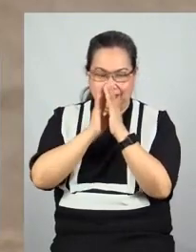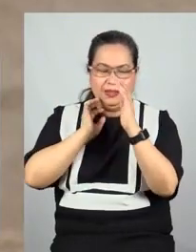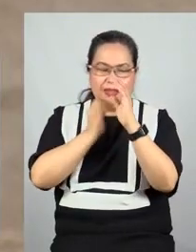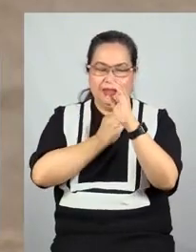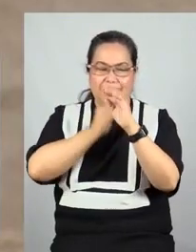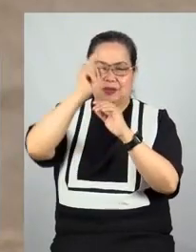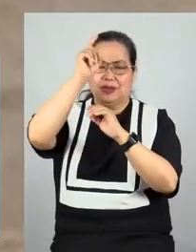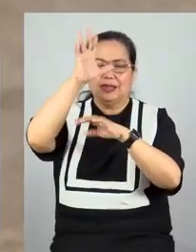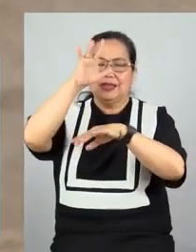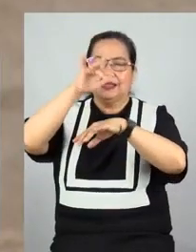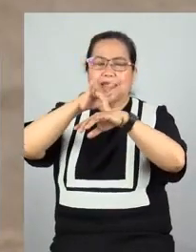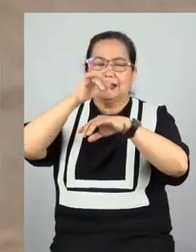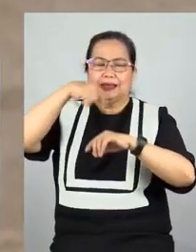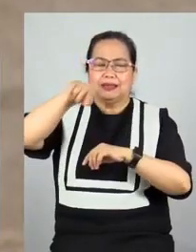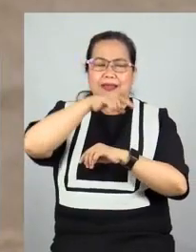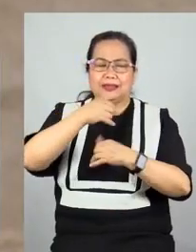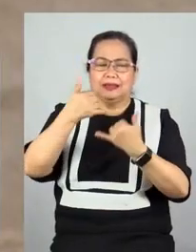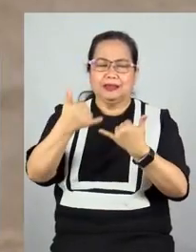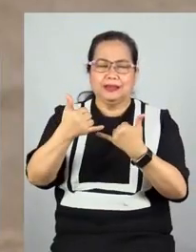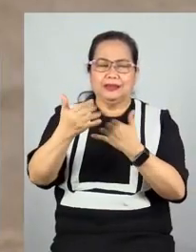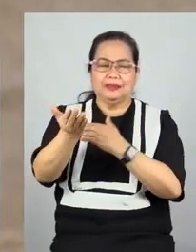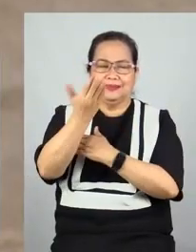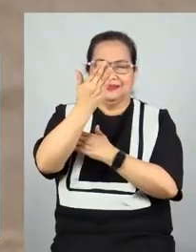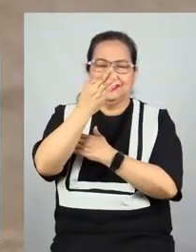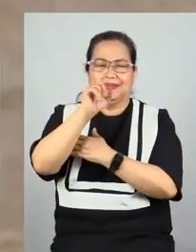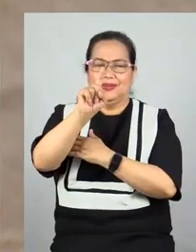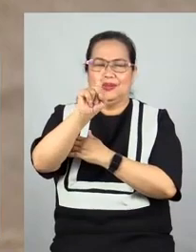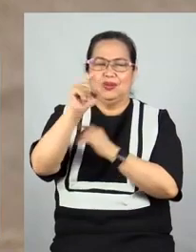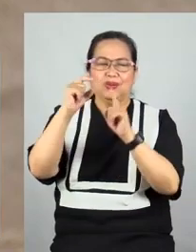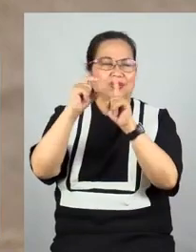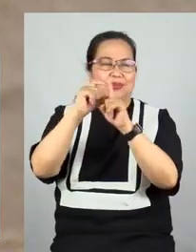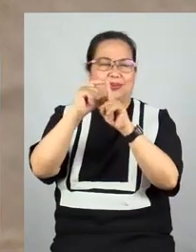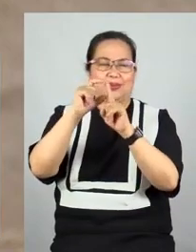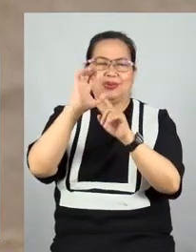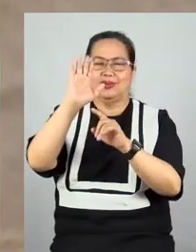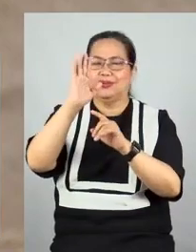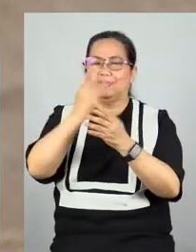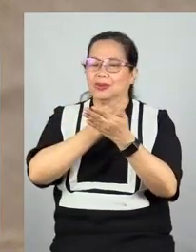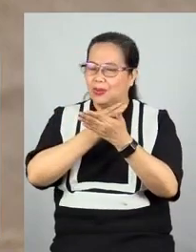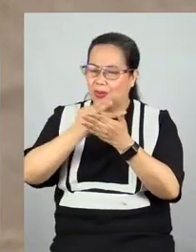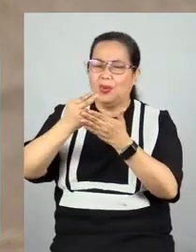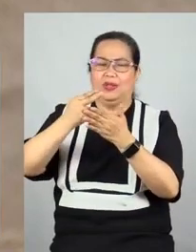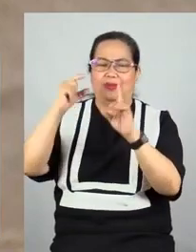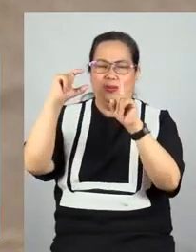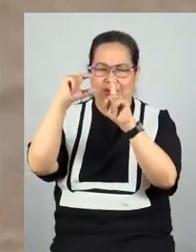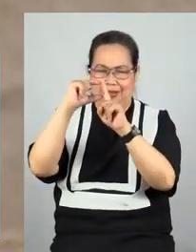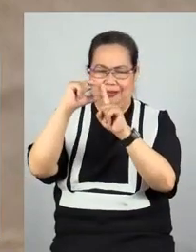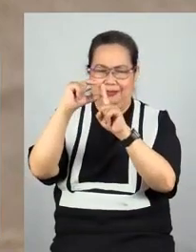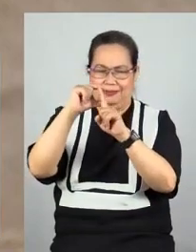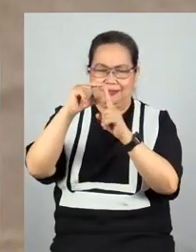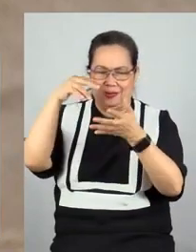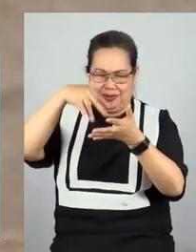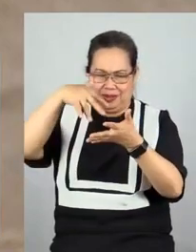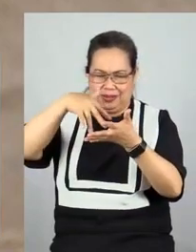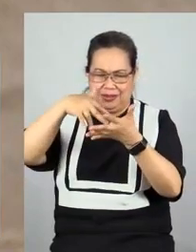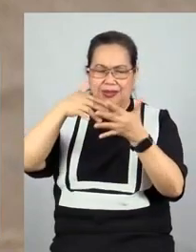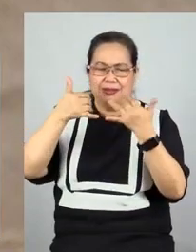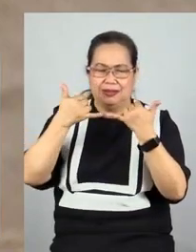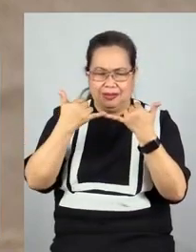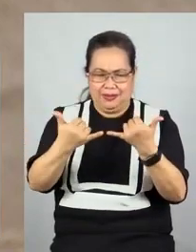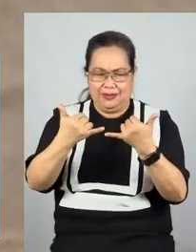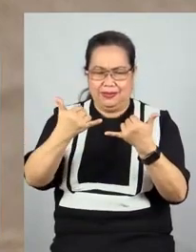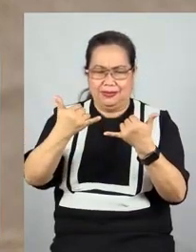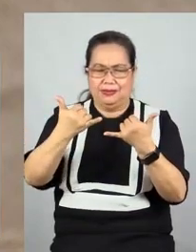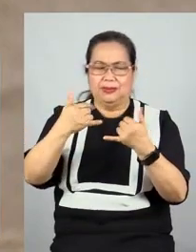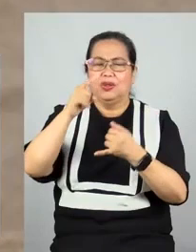Panginoon, mangusap ka nga sa amin sa pamamagitan ng iyong dakilang salita, ng iyong banal na salita. At nawa, O Diyos,